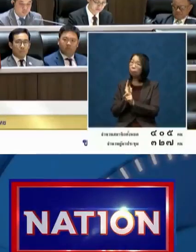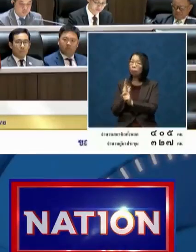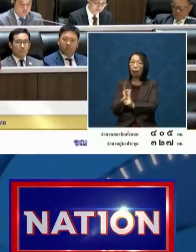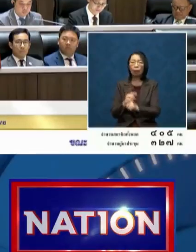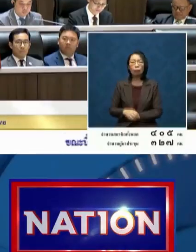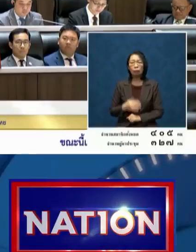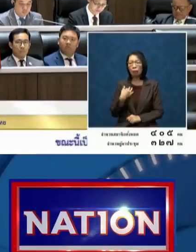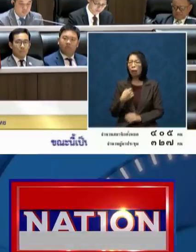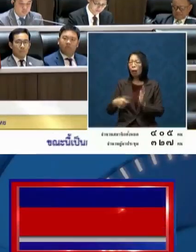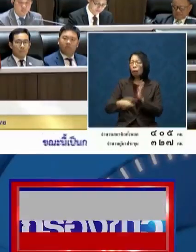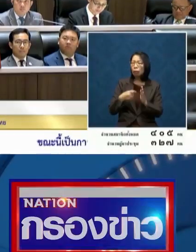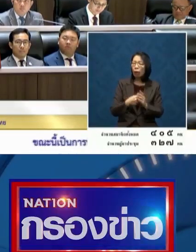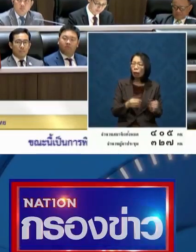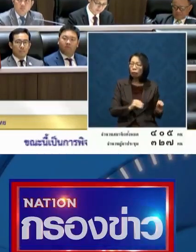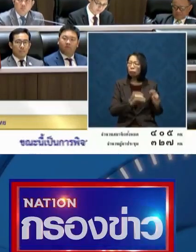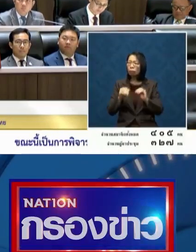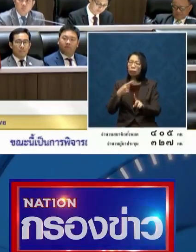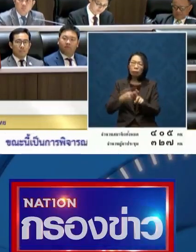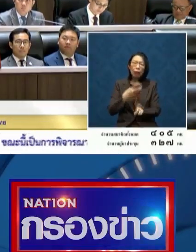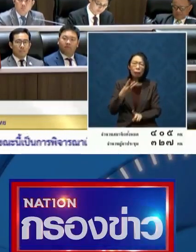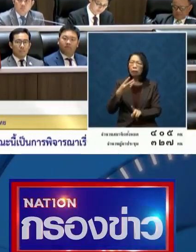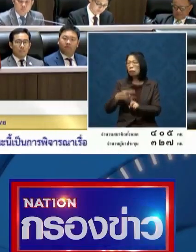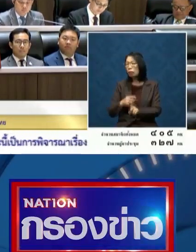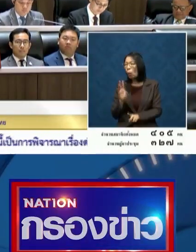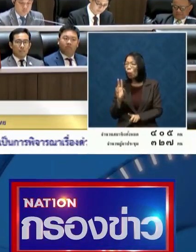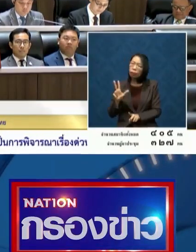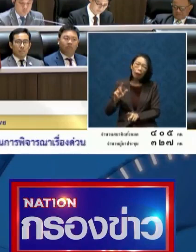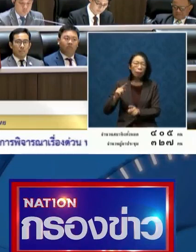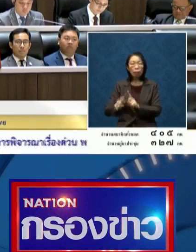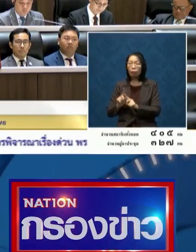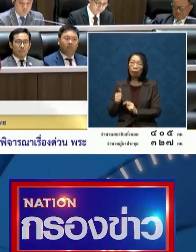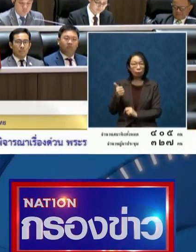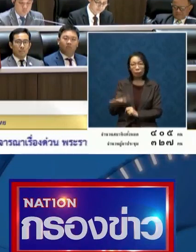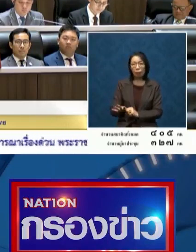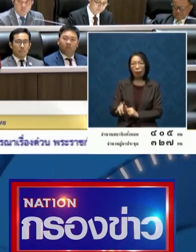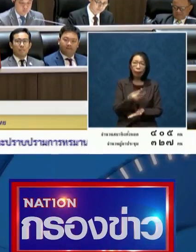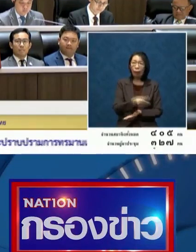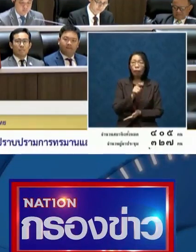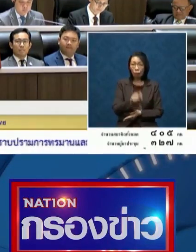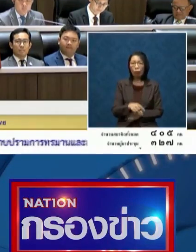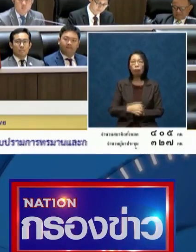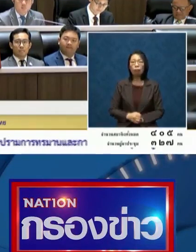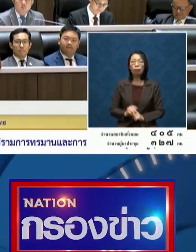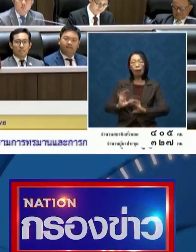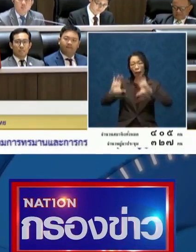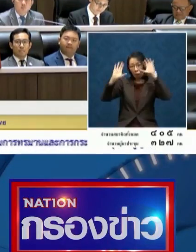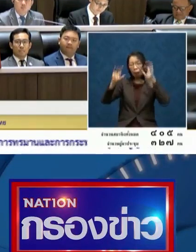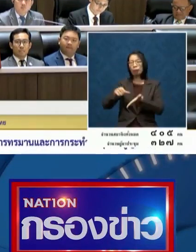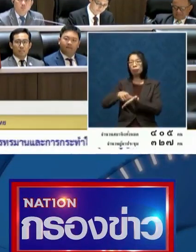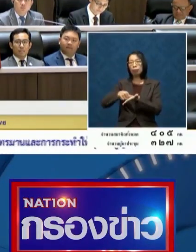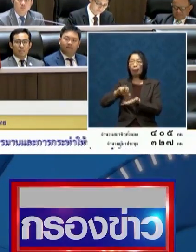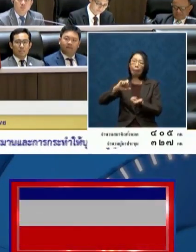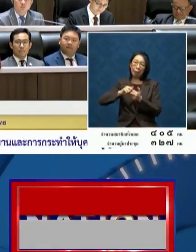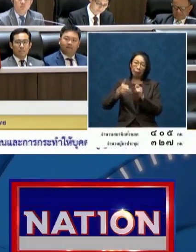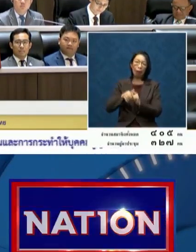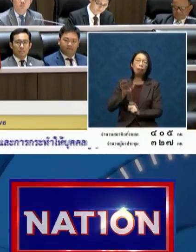เนี้ยสภาสมัยเนี้ยเป็นวันสุดท้ายด้วยนะฮะก็จะมาสร้างความเสียหายให้กับสภาถ้าหากว่าสภายังให้การรับรองพระ